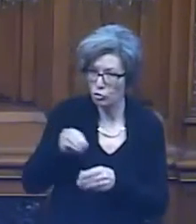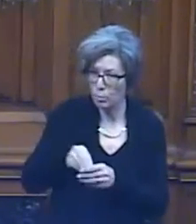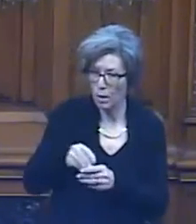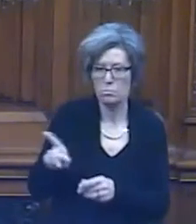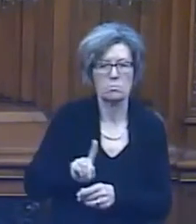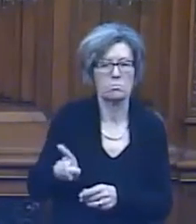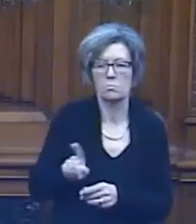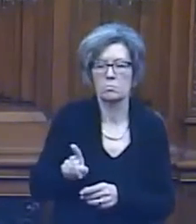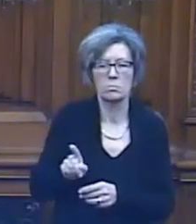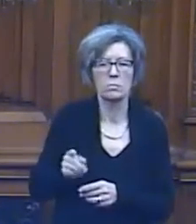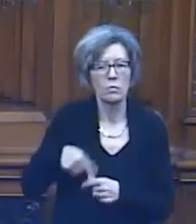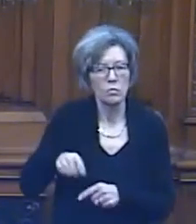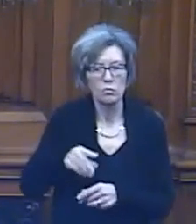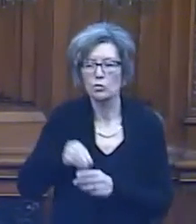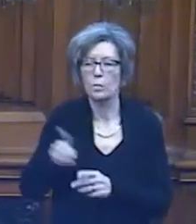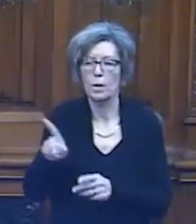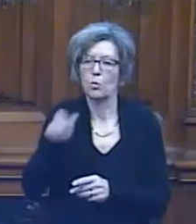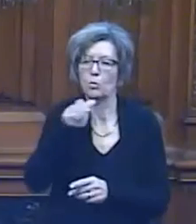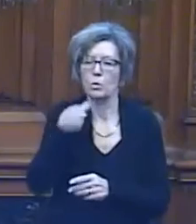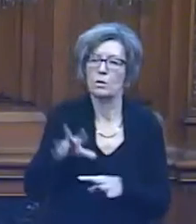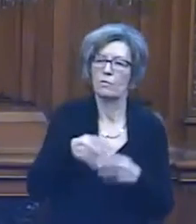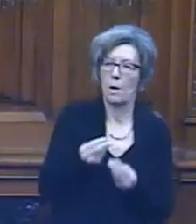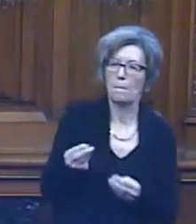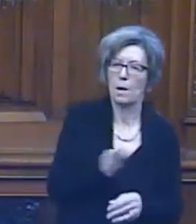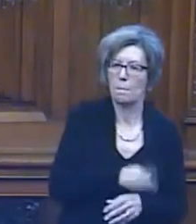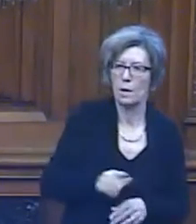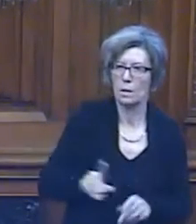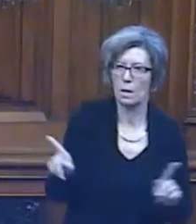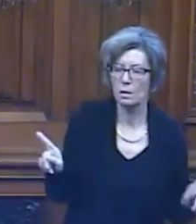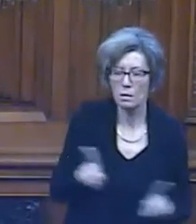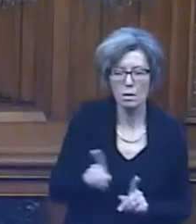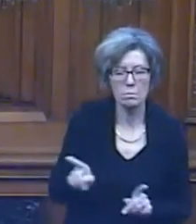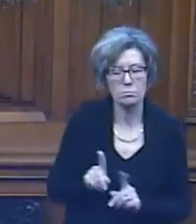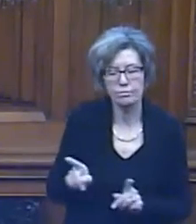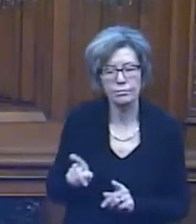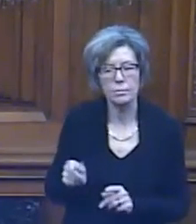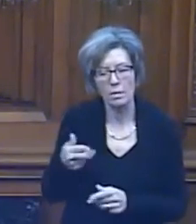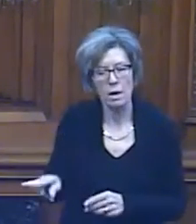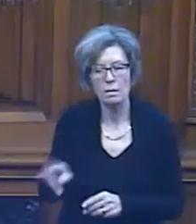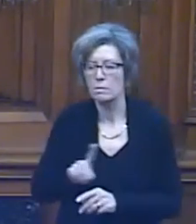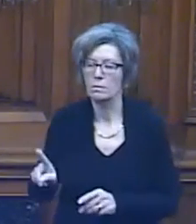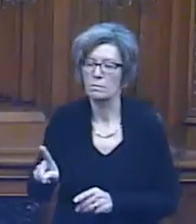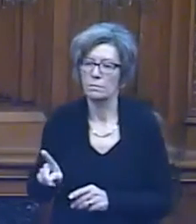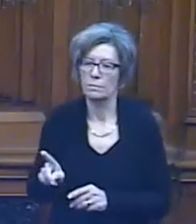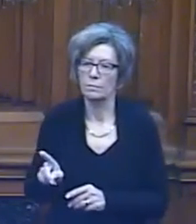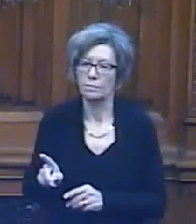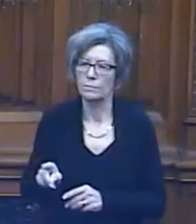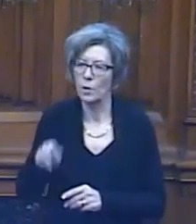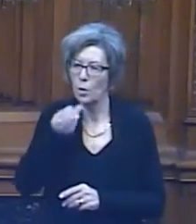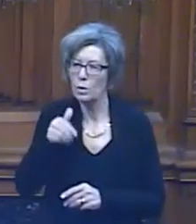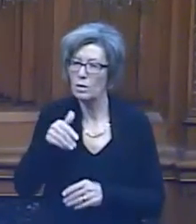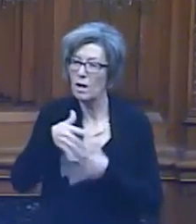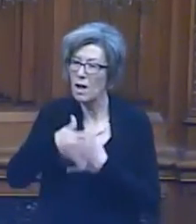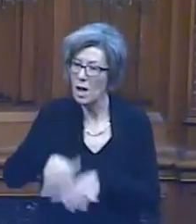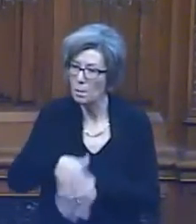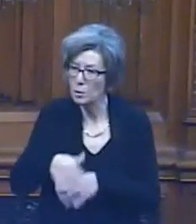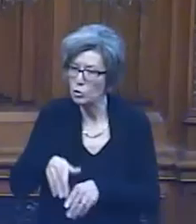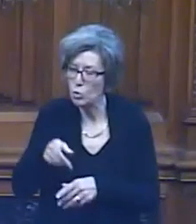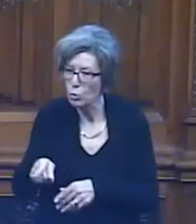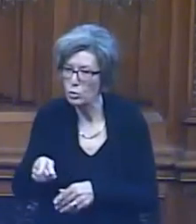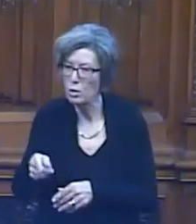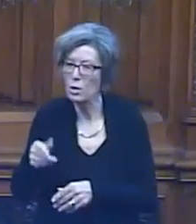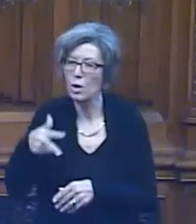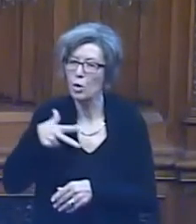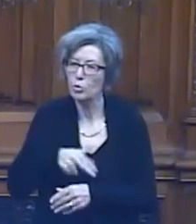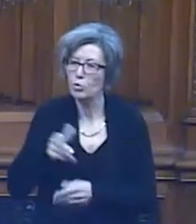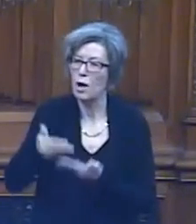Nein, wir sparen nicht bei Familien mit Kindern. Und nein, wir sparen auch nicht bei Arbeitslosen und